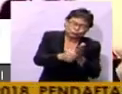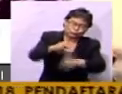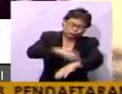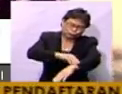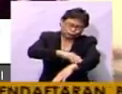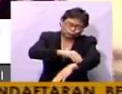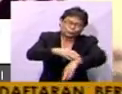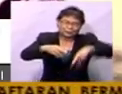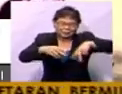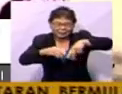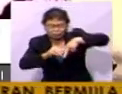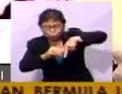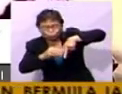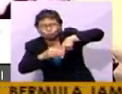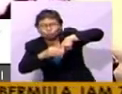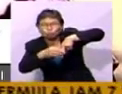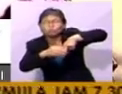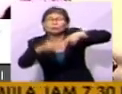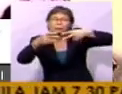mana.